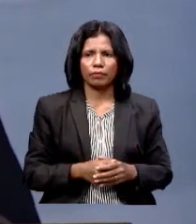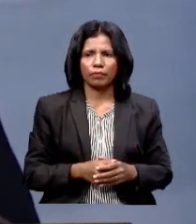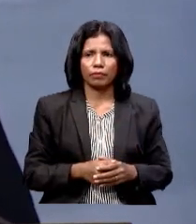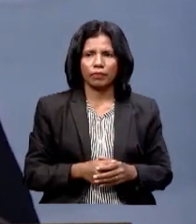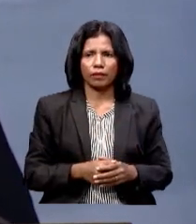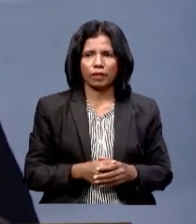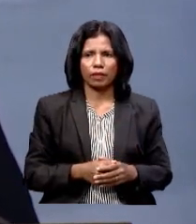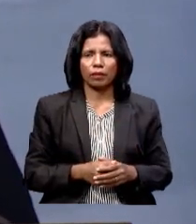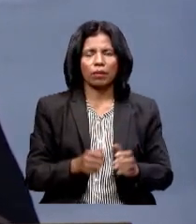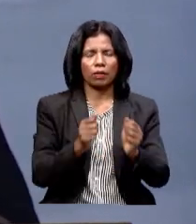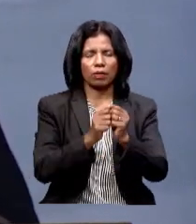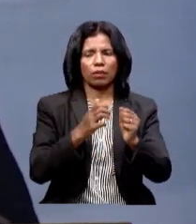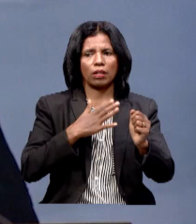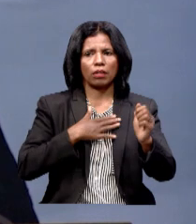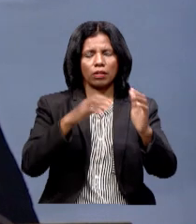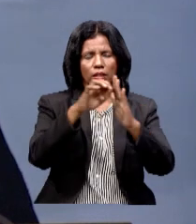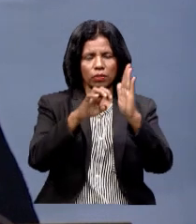ko hami struktura toma,